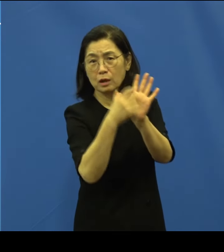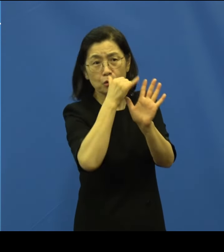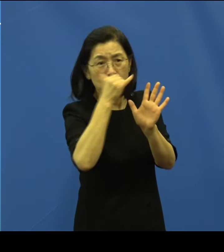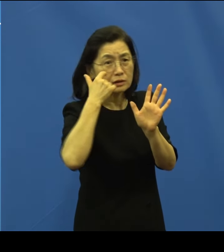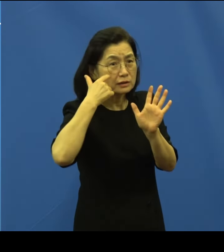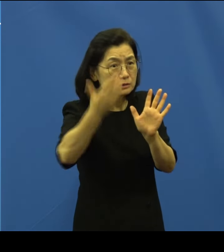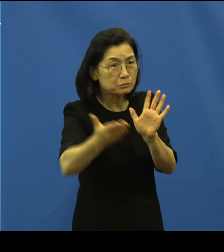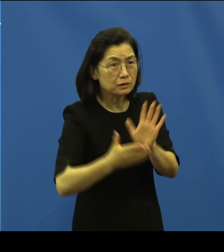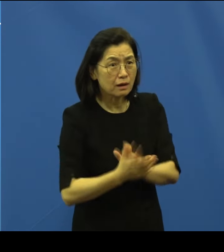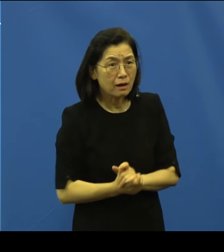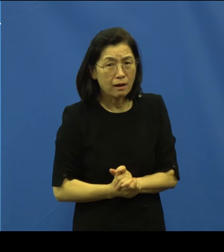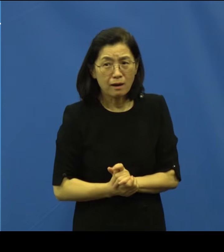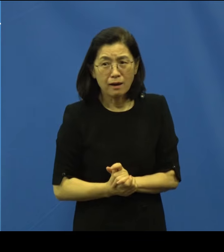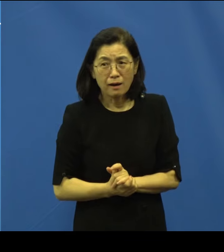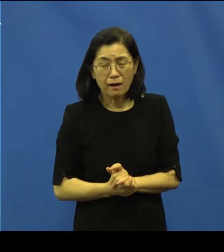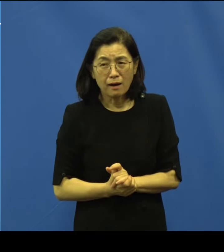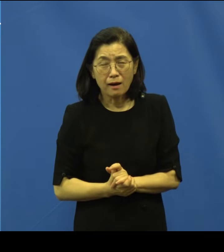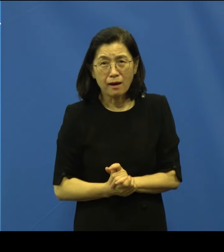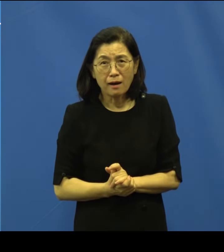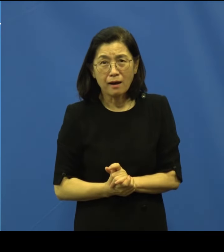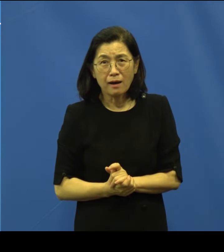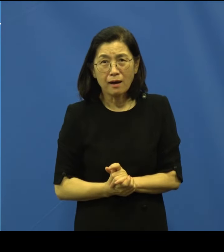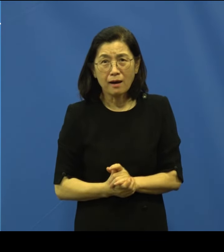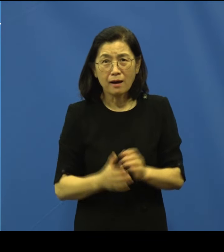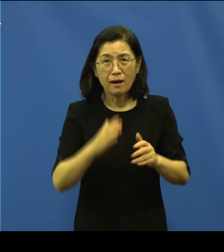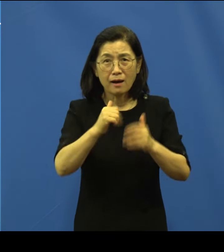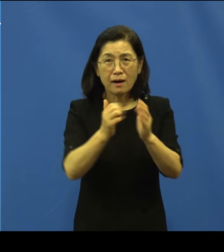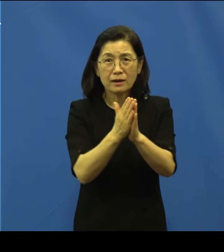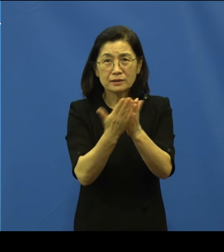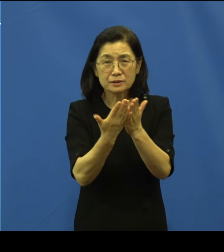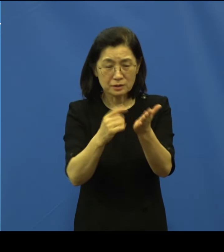세지는 않아서. 근데 이 성경에